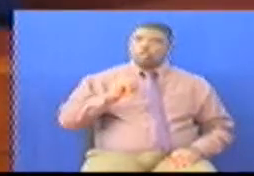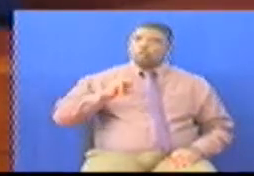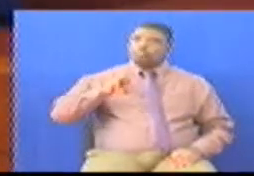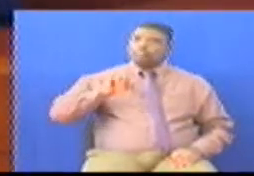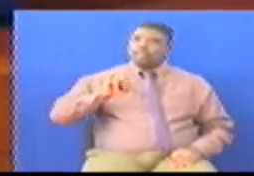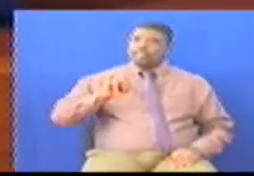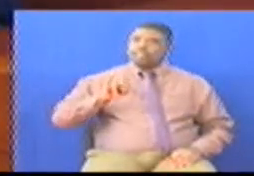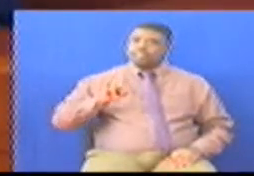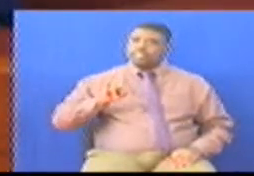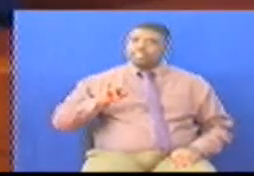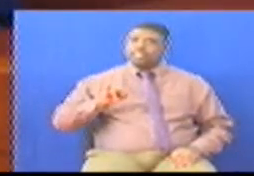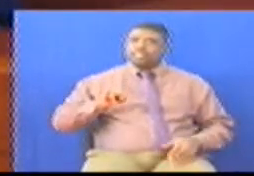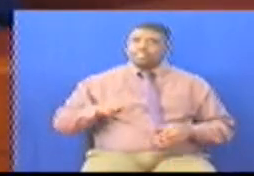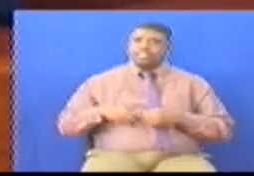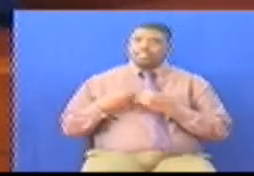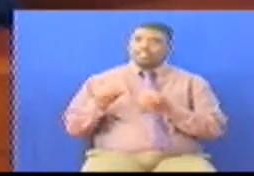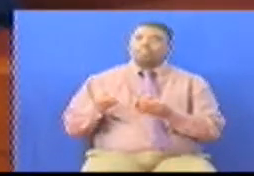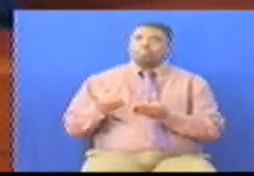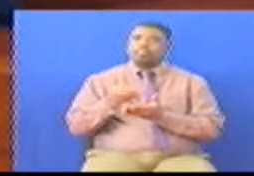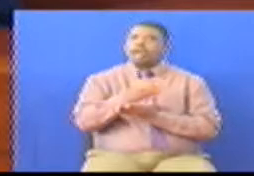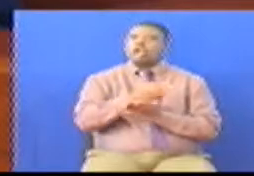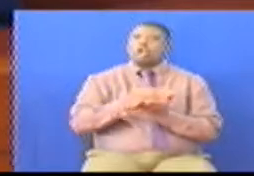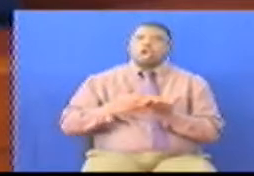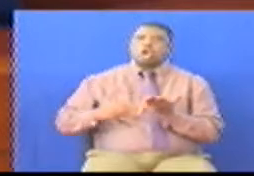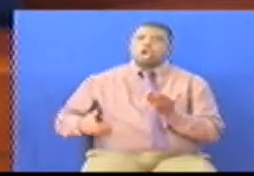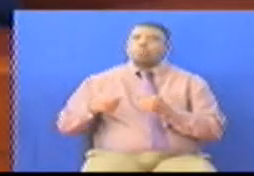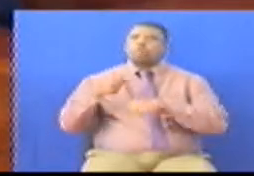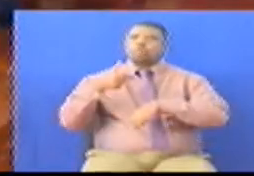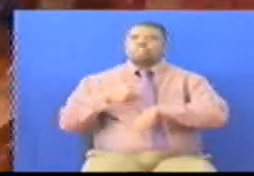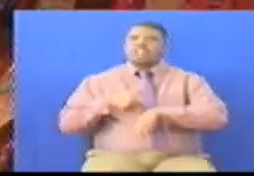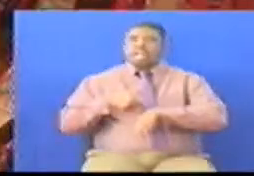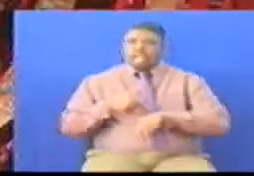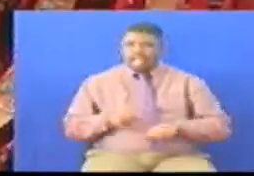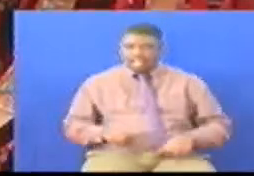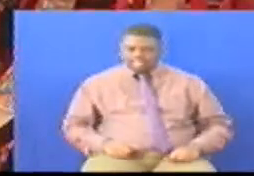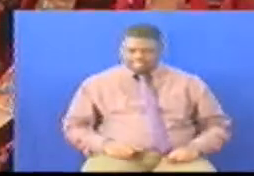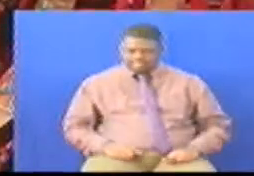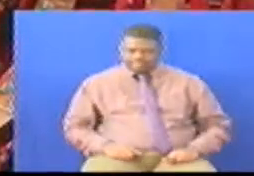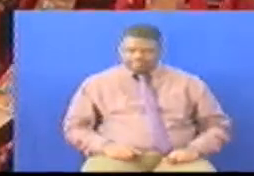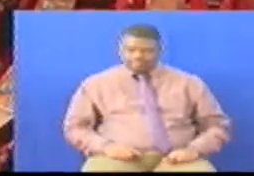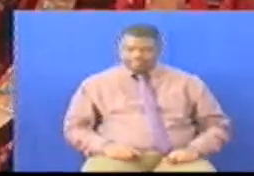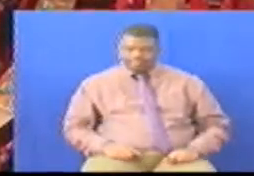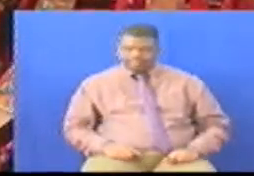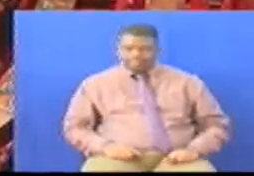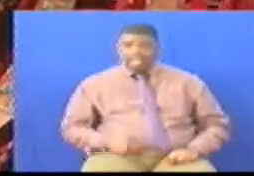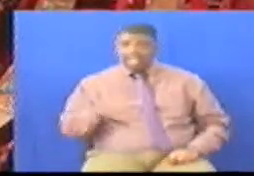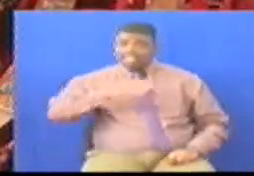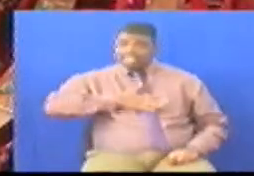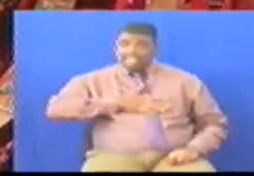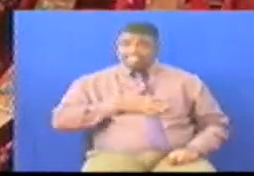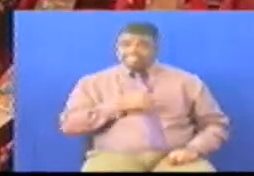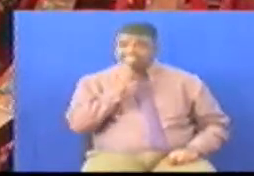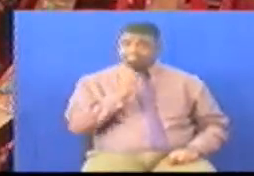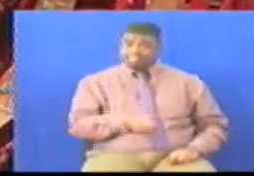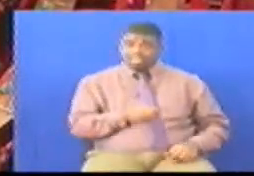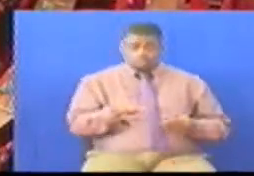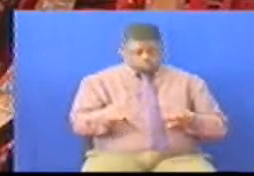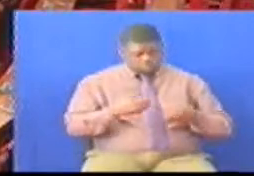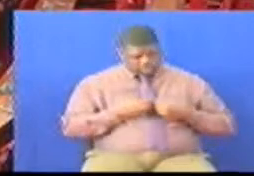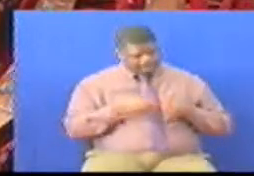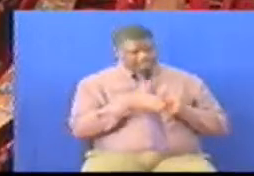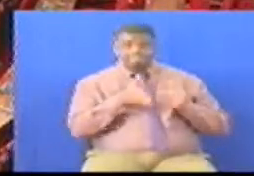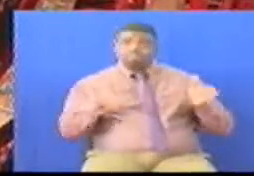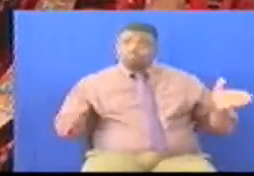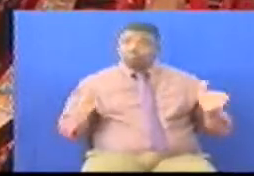nakupa robo saa. Asante Mheshimiwa Spika kwa kunipa fursa na mimi niweze